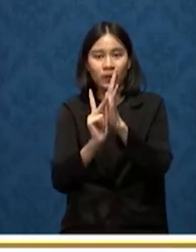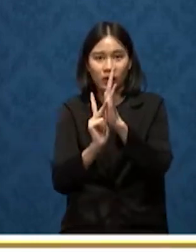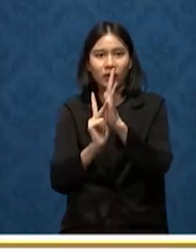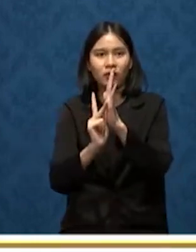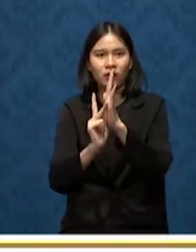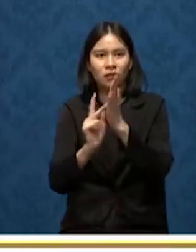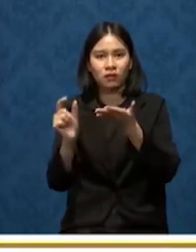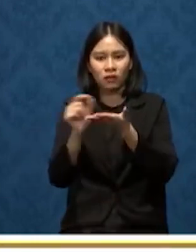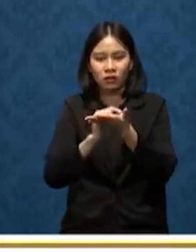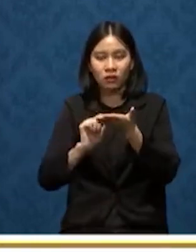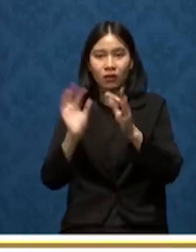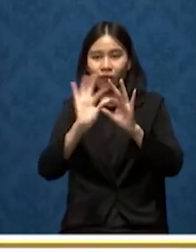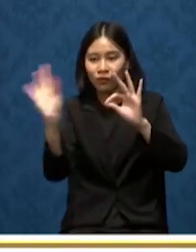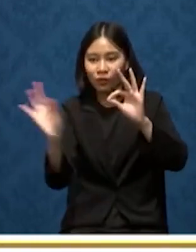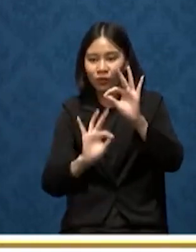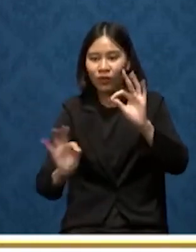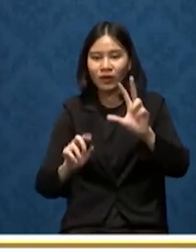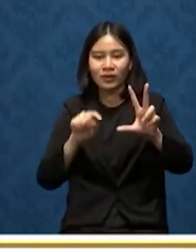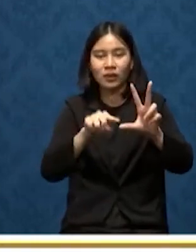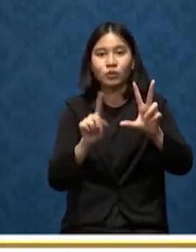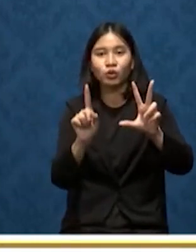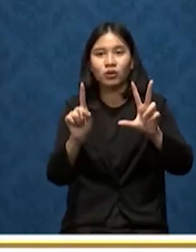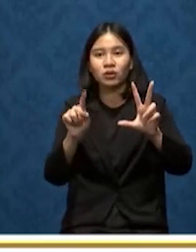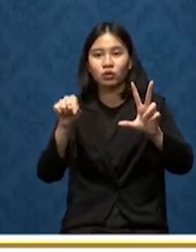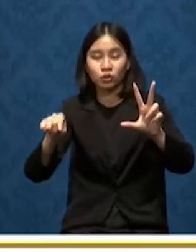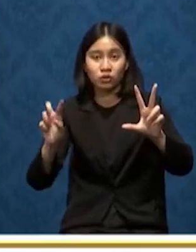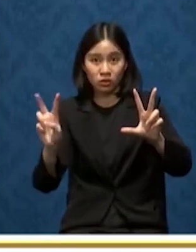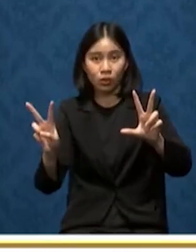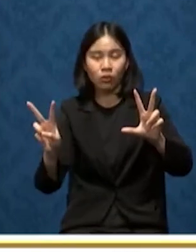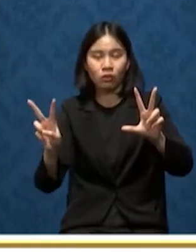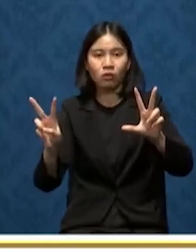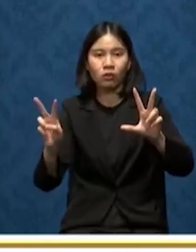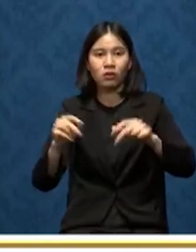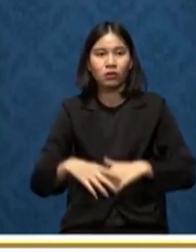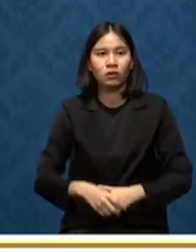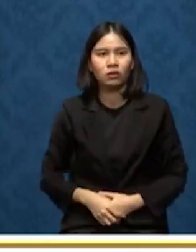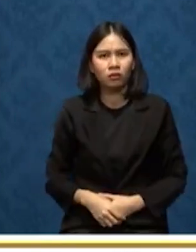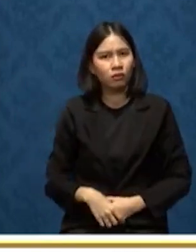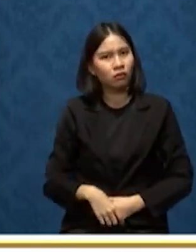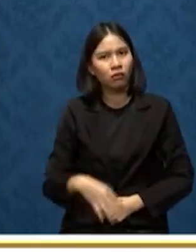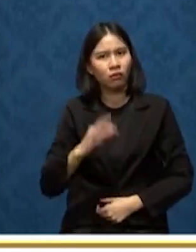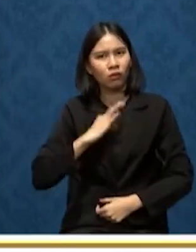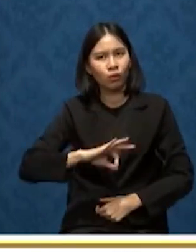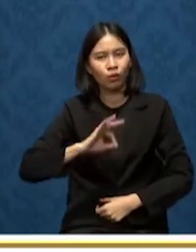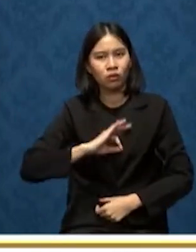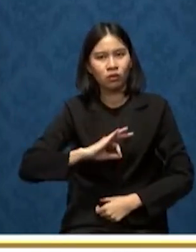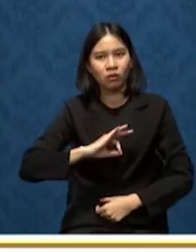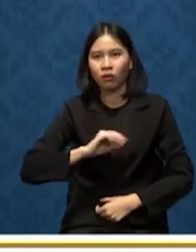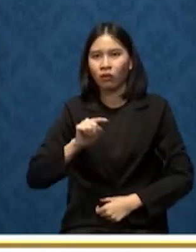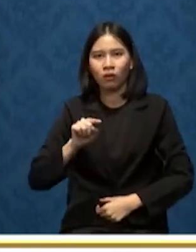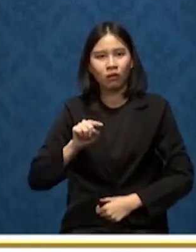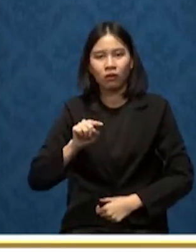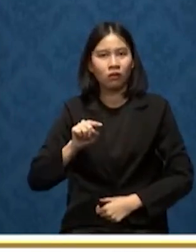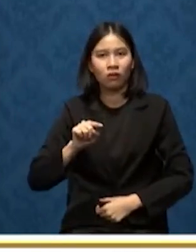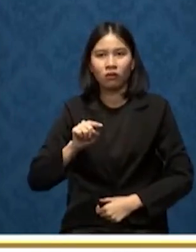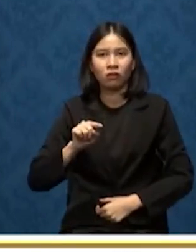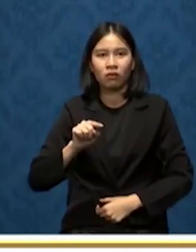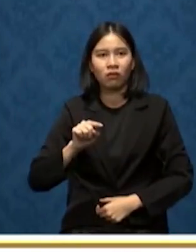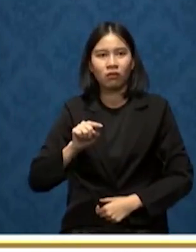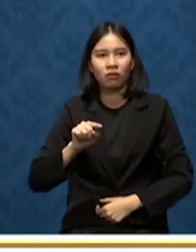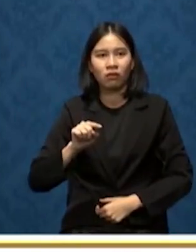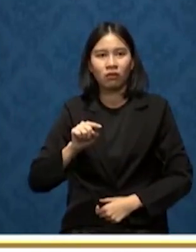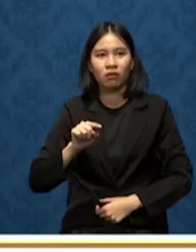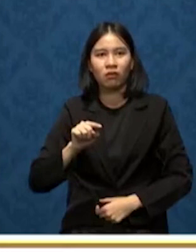เขียนอยไรครับใน 3.1.2 ครั ท่ ครัมัตลกร้ายครัตลกร้จรๆครั